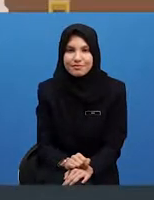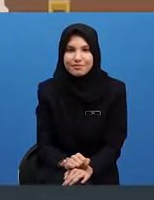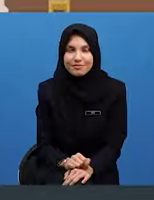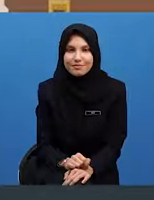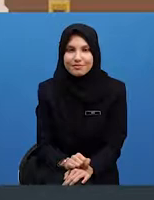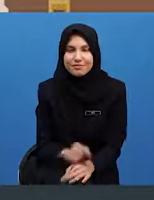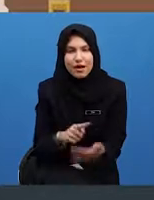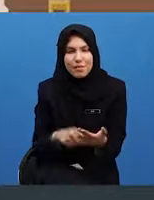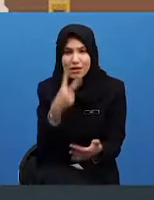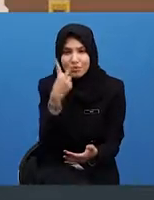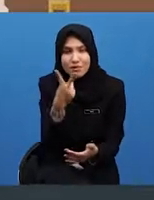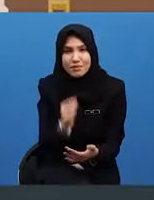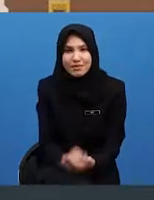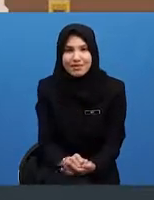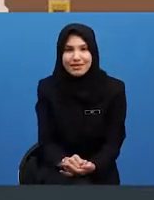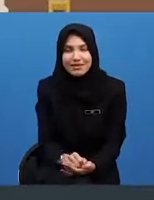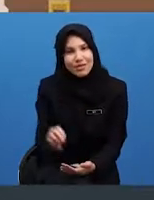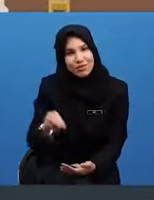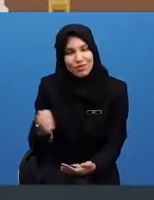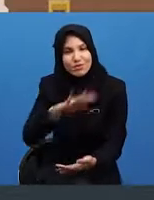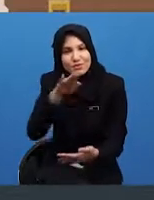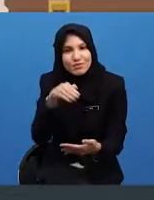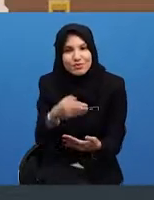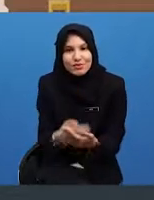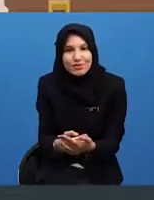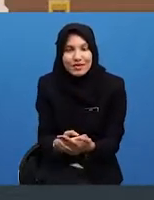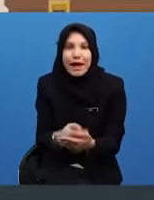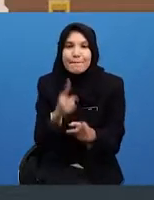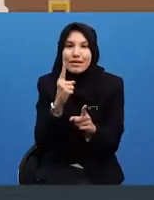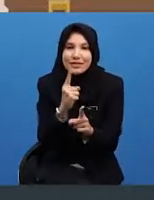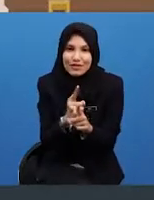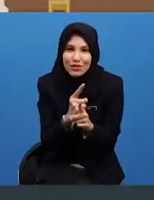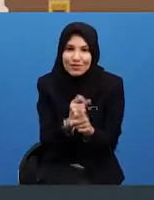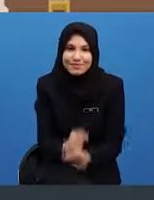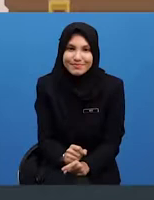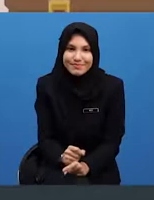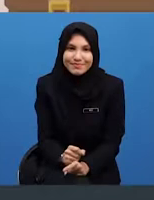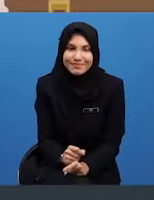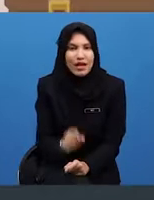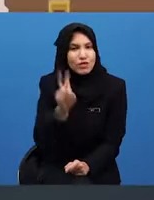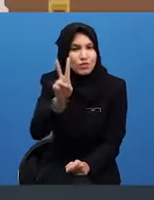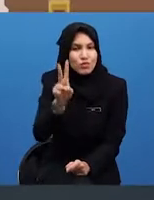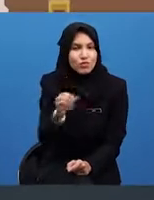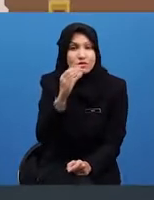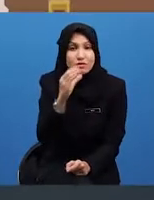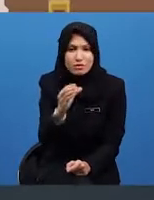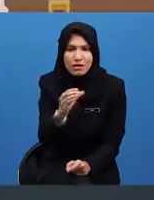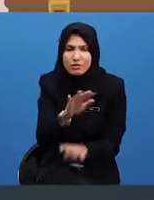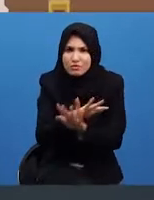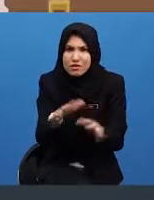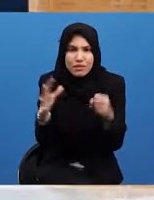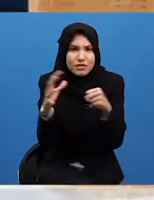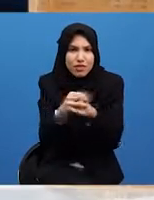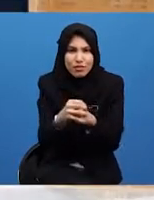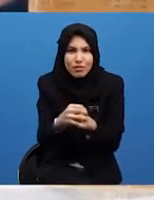Apakah yang dapat kamu perhatikan, anak murid sekalian? Ya, betul. Kedua-dua cecair tidak